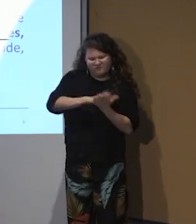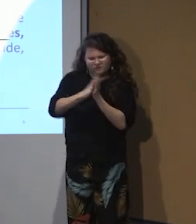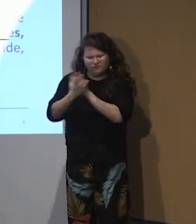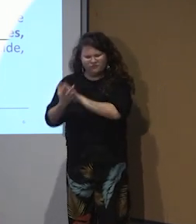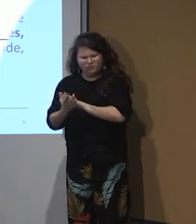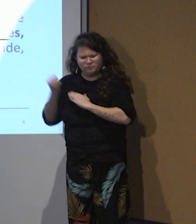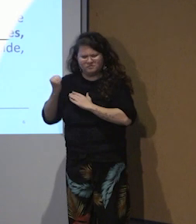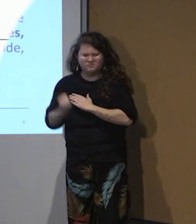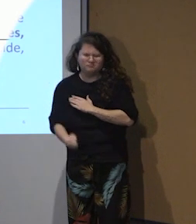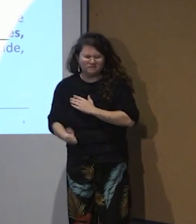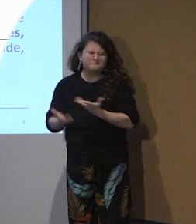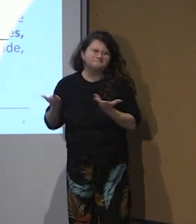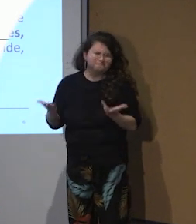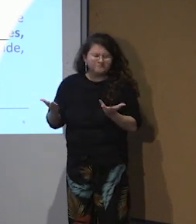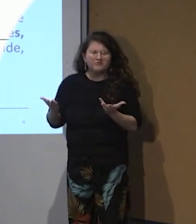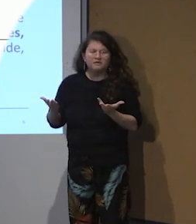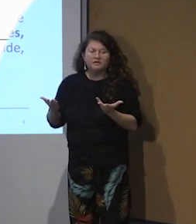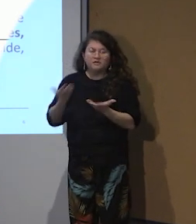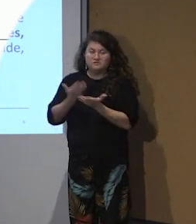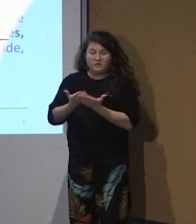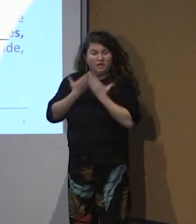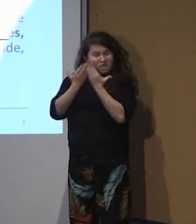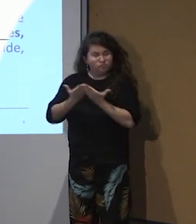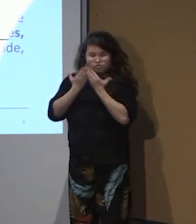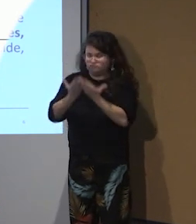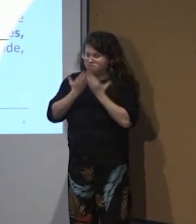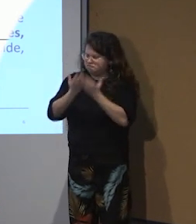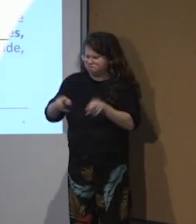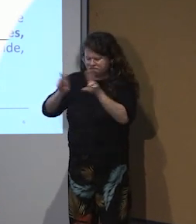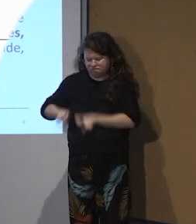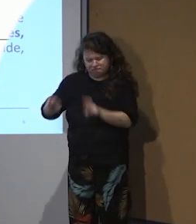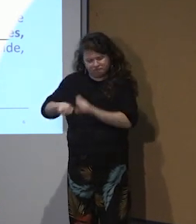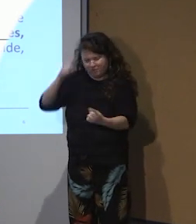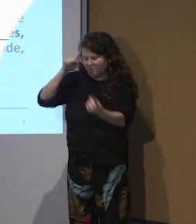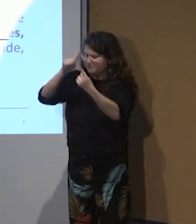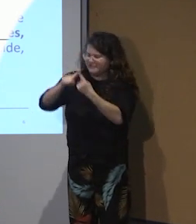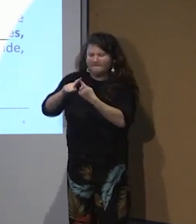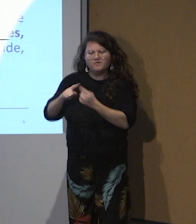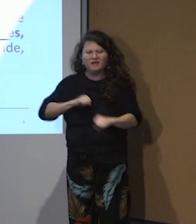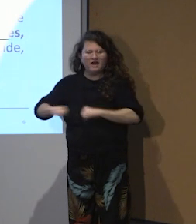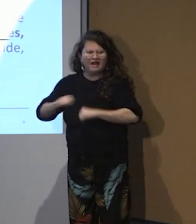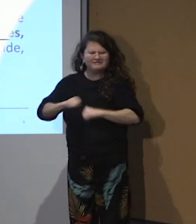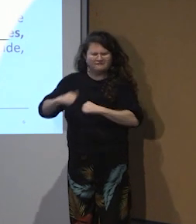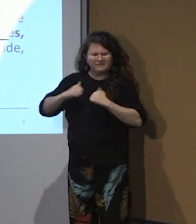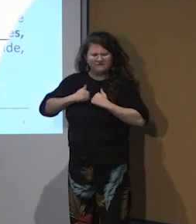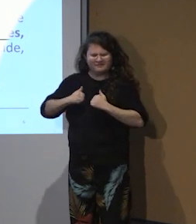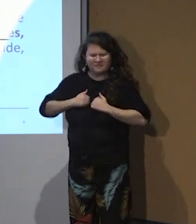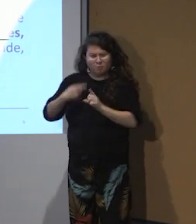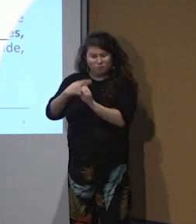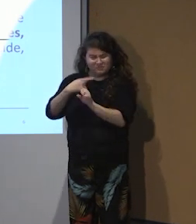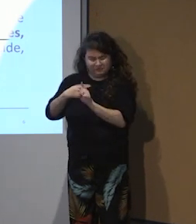Les études continuent pour prouver les bienfaits de l'activité physique, notamment